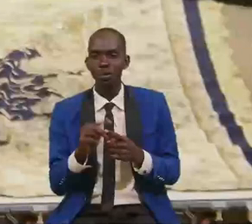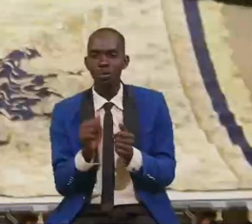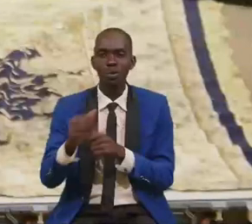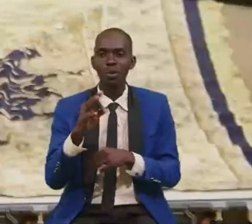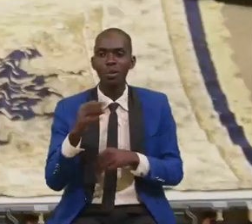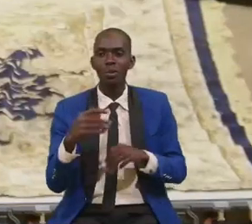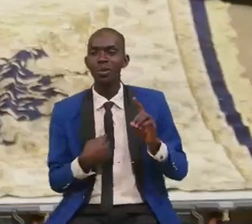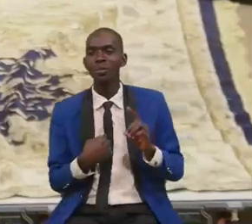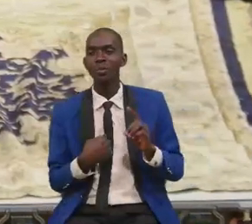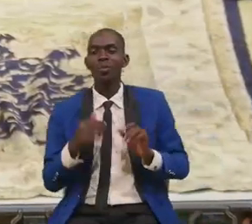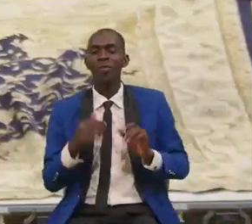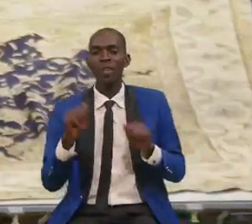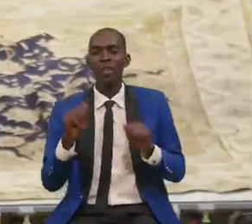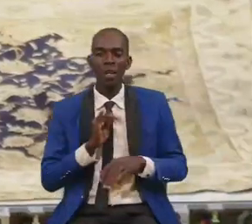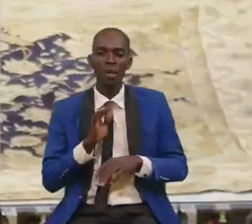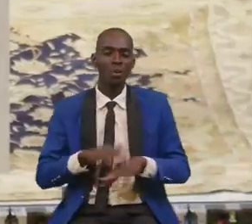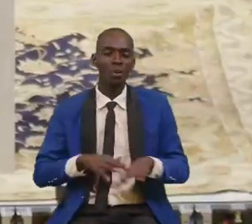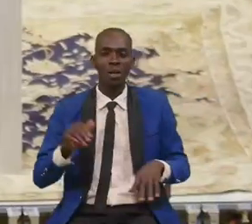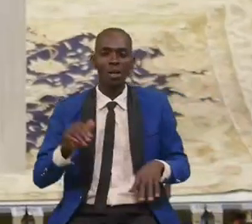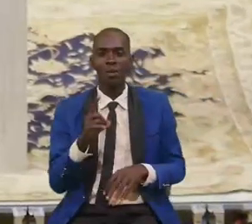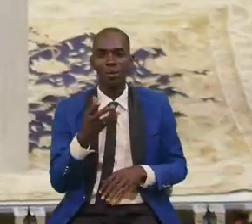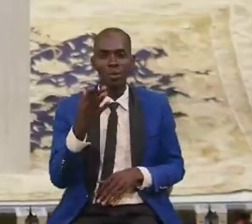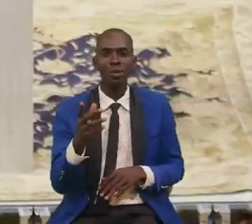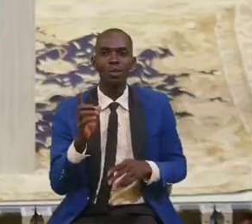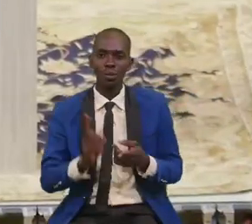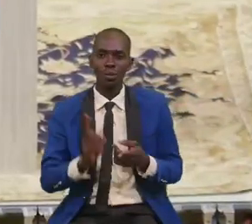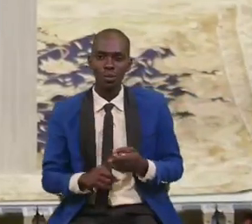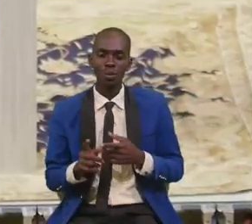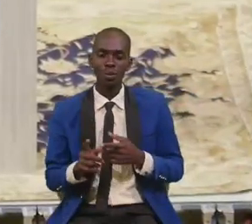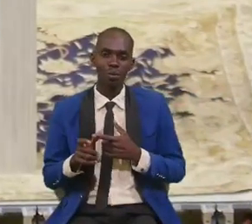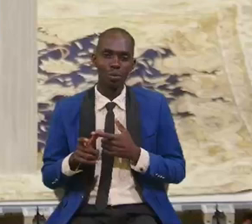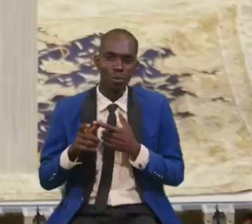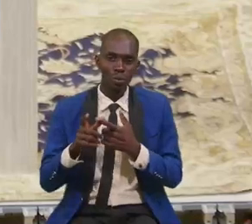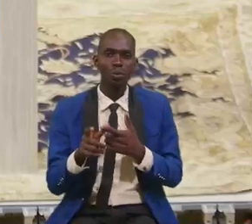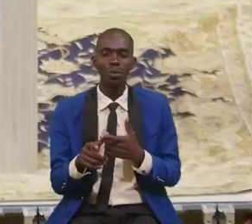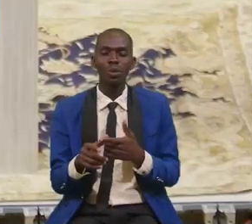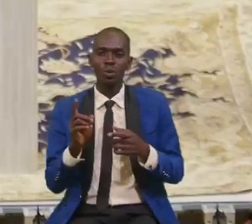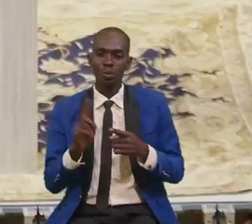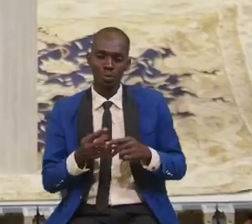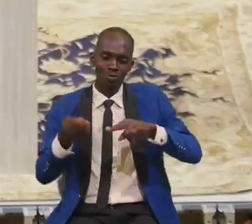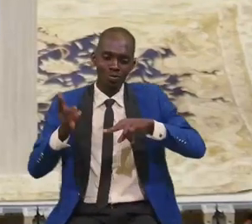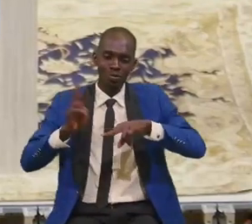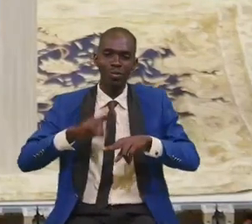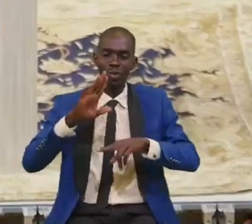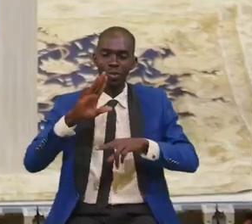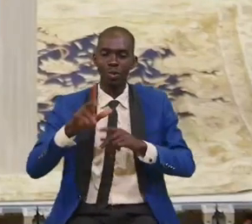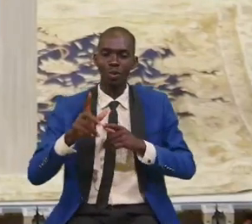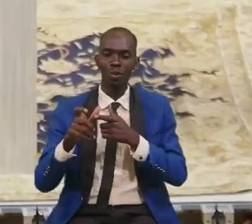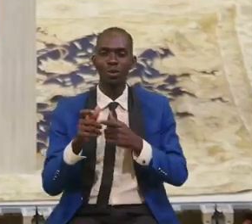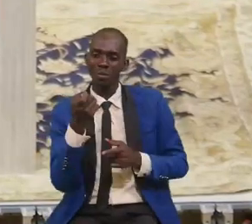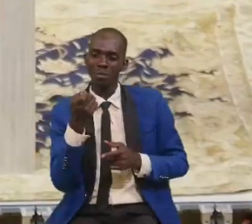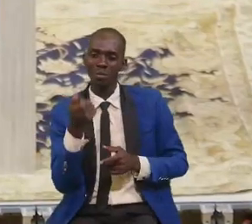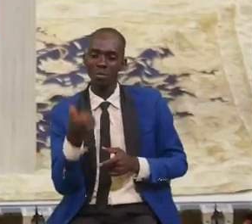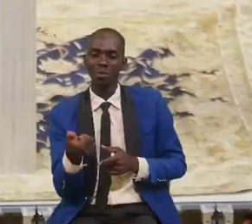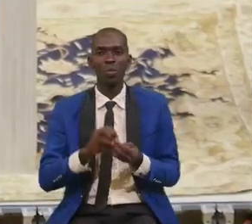peux appeler quelqu'un là-bas qui va courir? Augmente un peu ta vitesse. Augmente un peu